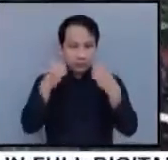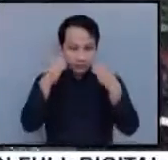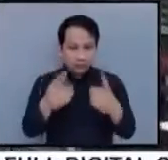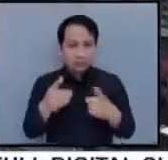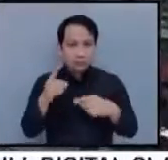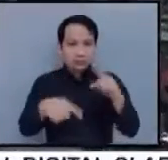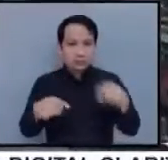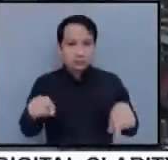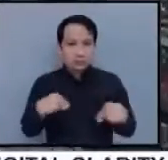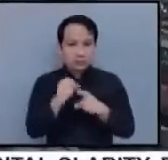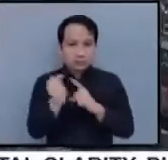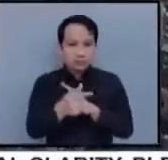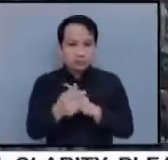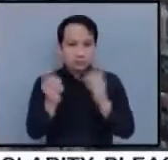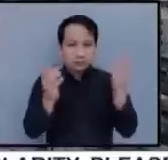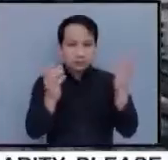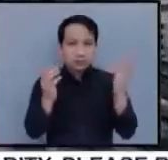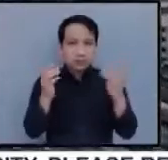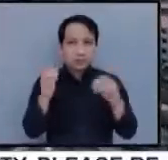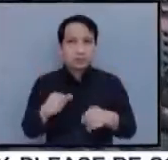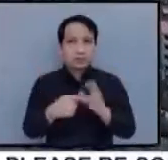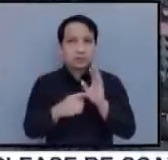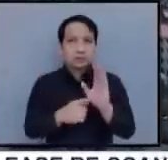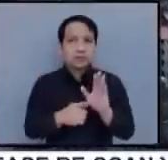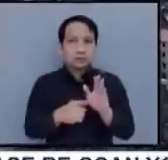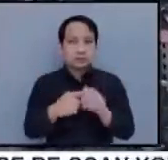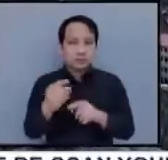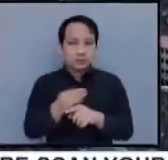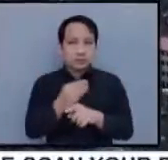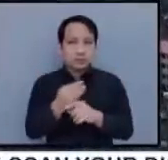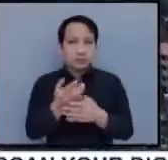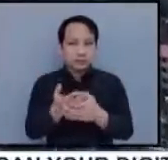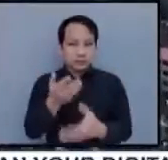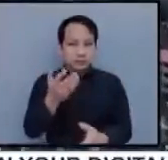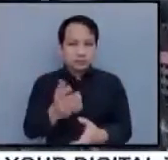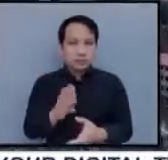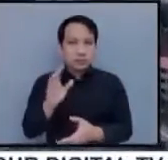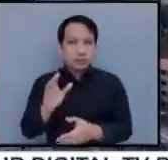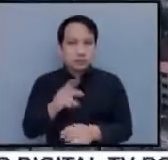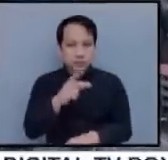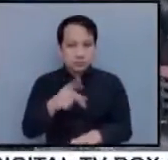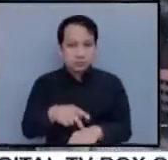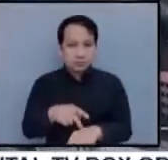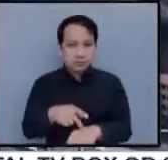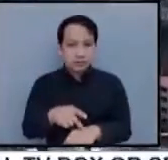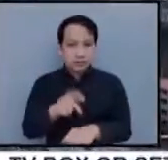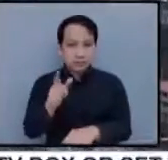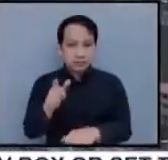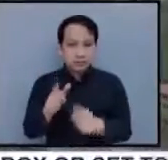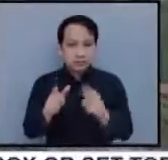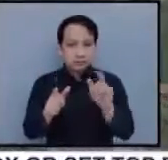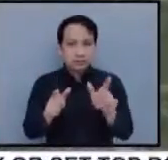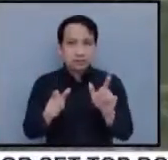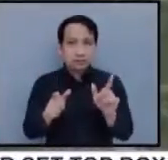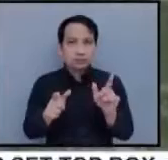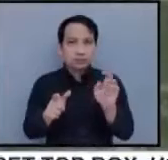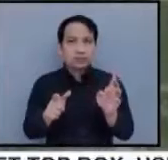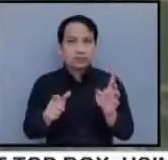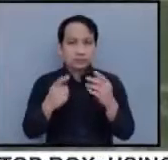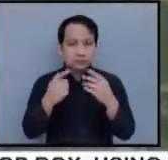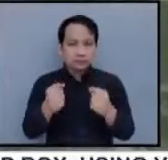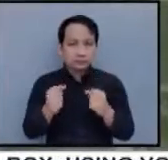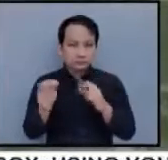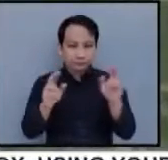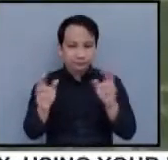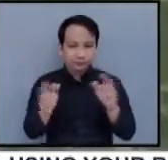social services, inaasahan niyang magiging moderately prosperous country ang Pilipinas sa taong 2040. Nanindigan din siya na handang tumulong